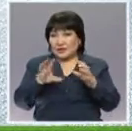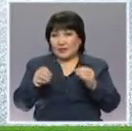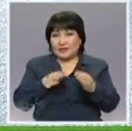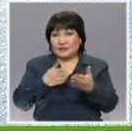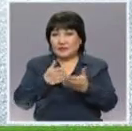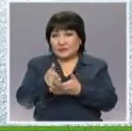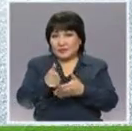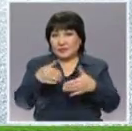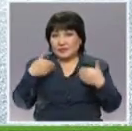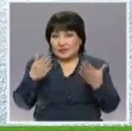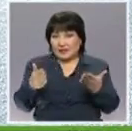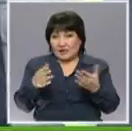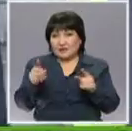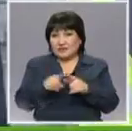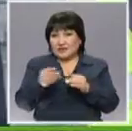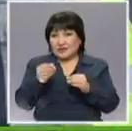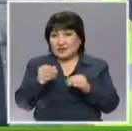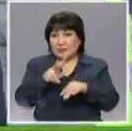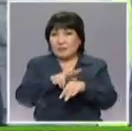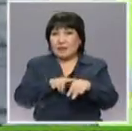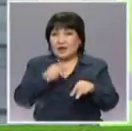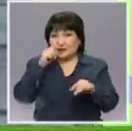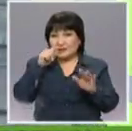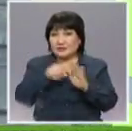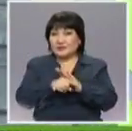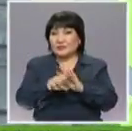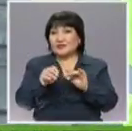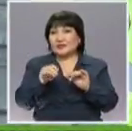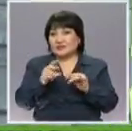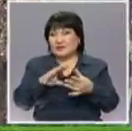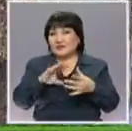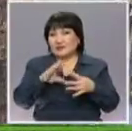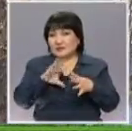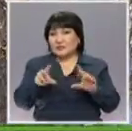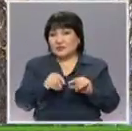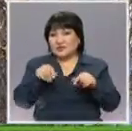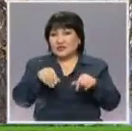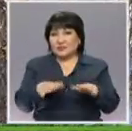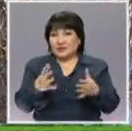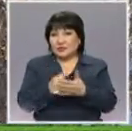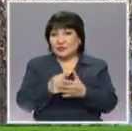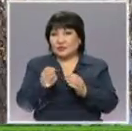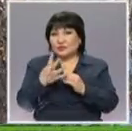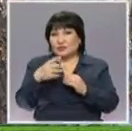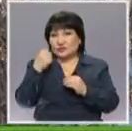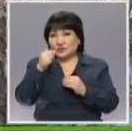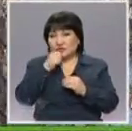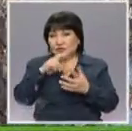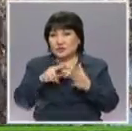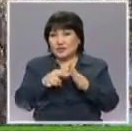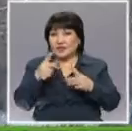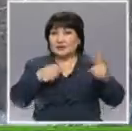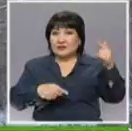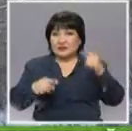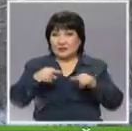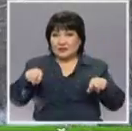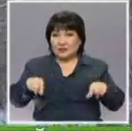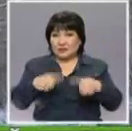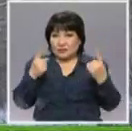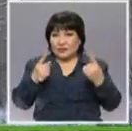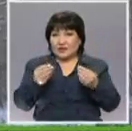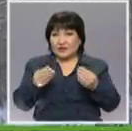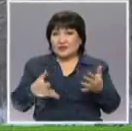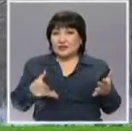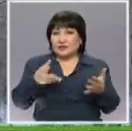қаржы полициясы да араласады. Ақыры мәселе оң шешімін тауып, 2013 жылы 42 жоспар қайта құрылып, қаржыландыру мәселесі шешімін